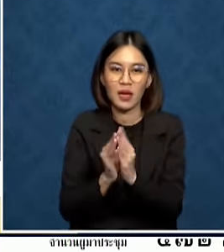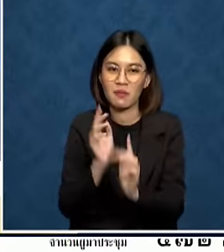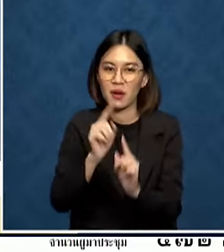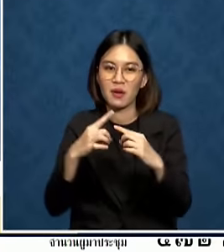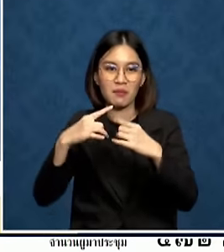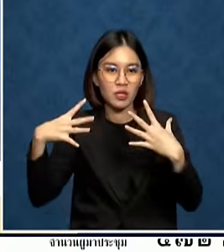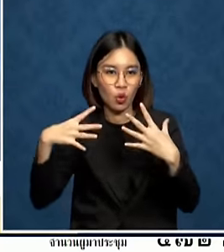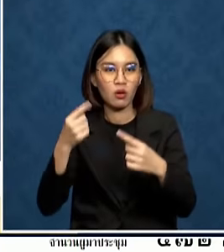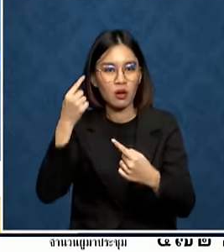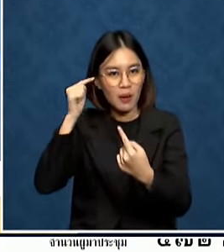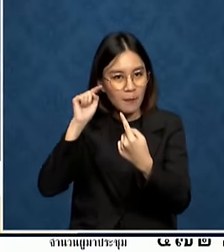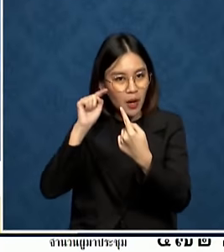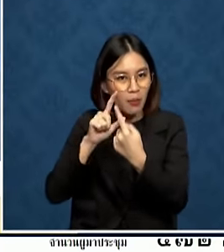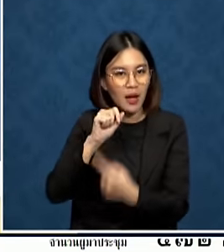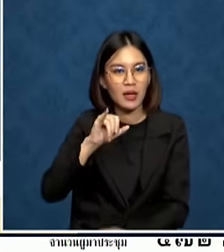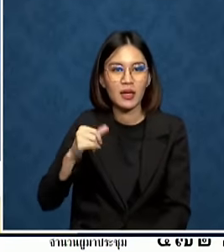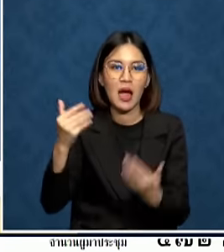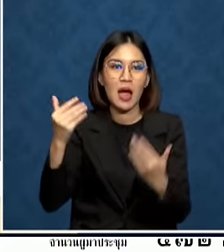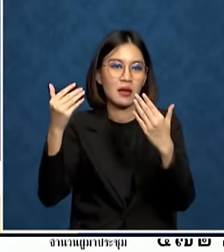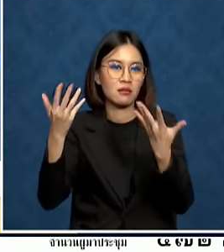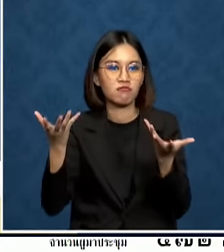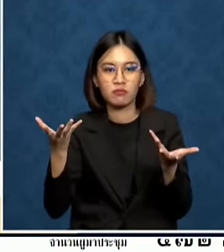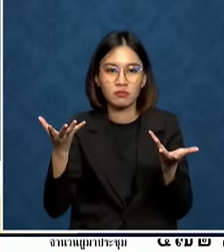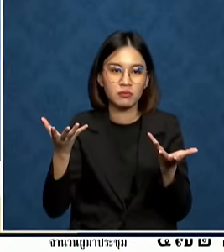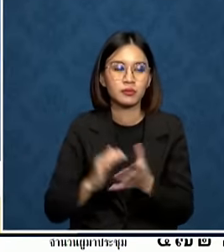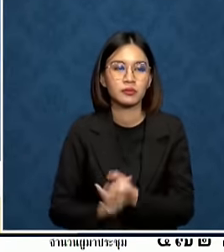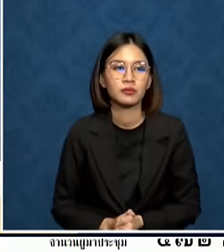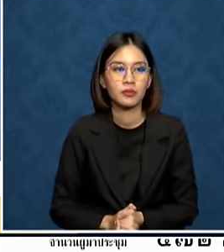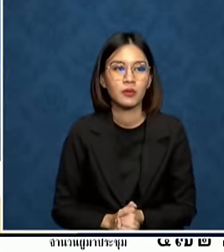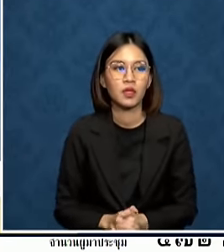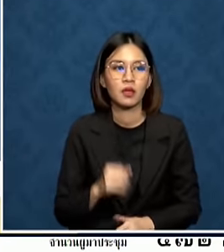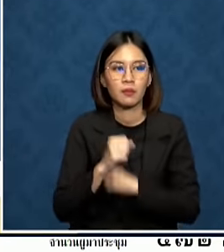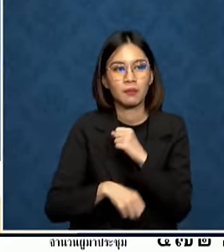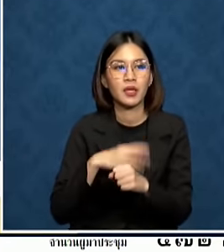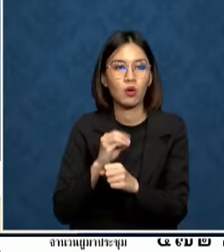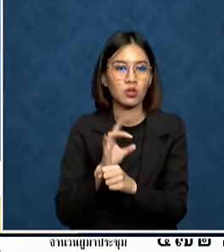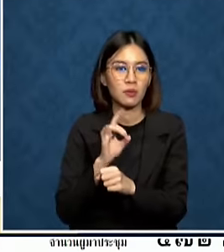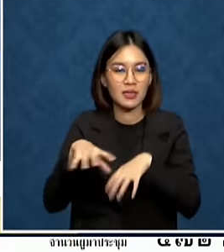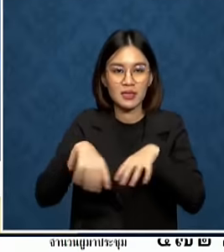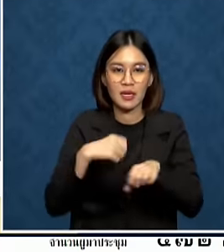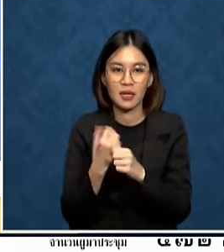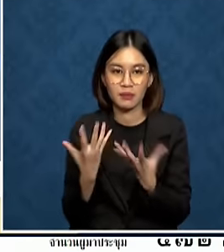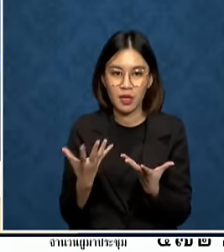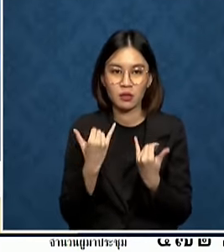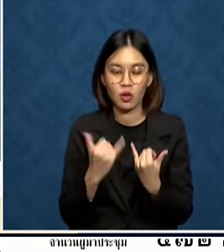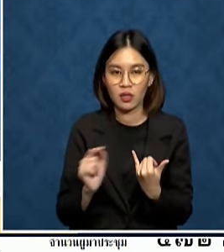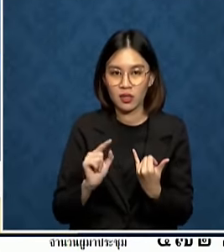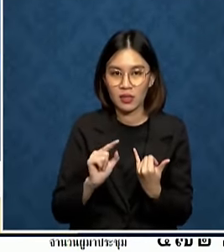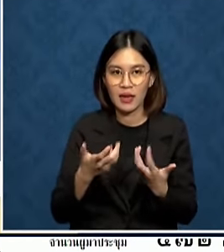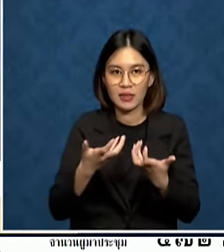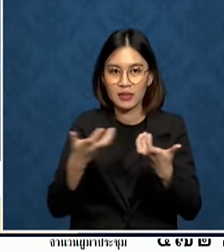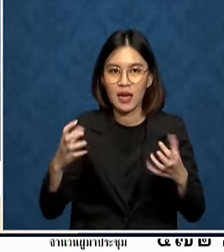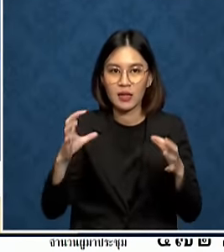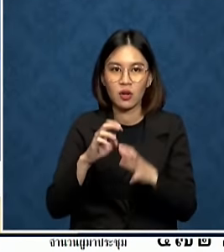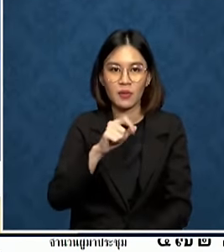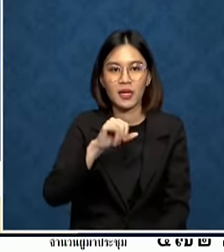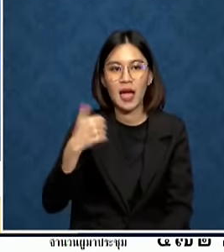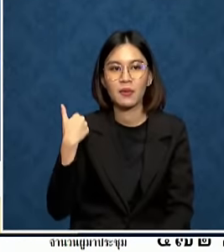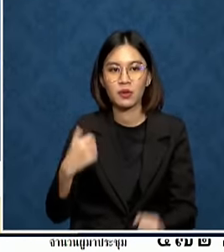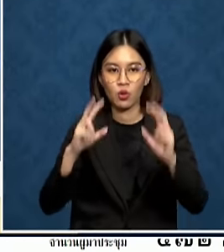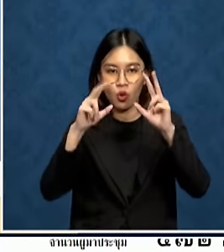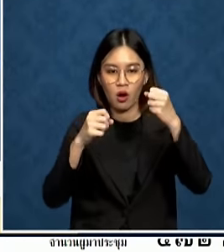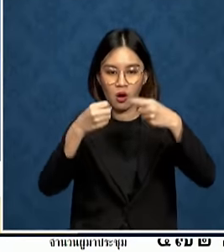สมและเป้าหมาย AIเหวี่ยงแหไปดูกันครับงบ 68จัดยังไงปัจจุบันนะครับถ้าเราแยกงบเกี่ยวกับ AIเป็น 4หมวด